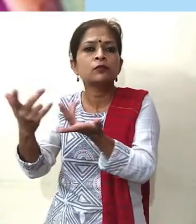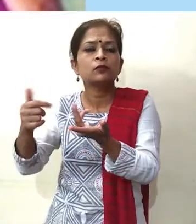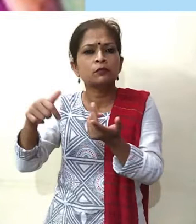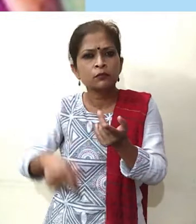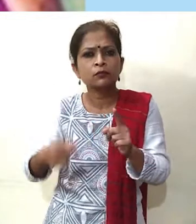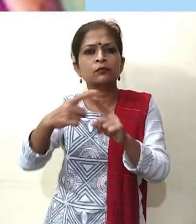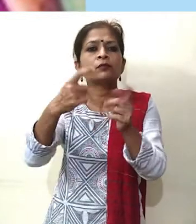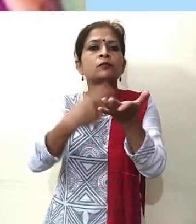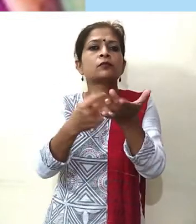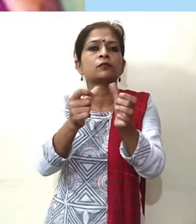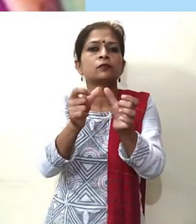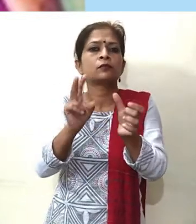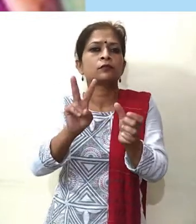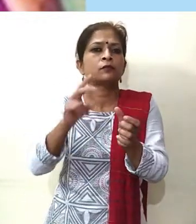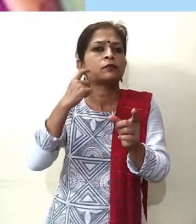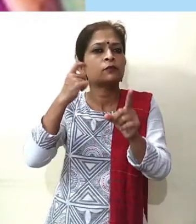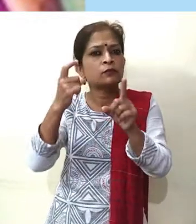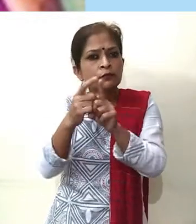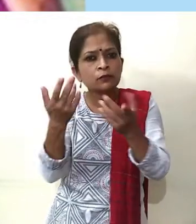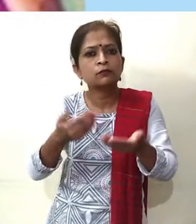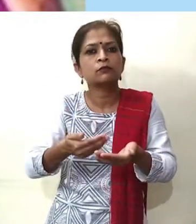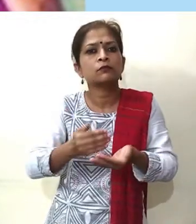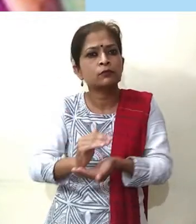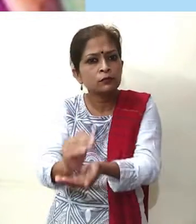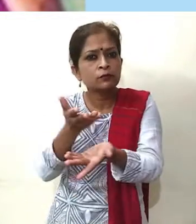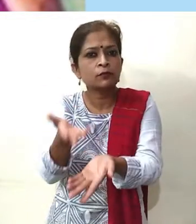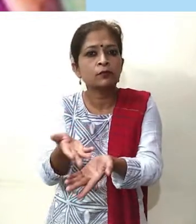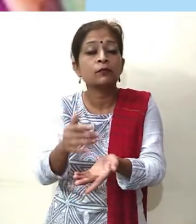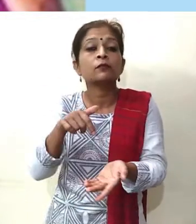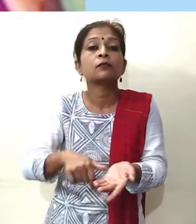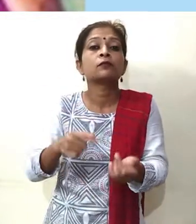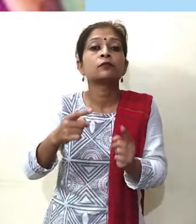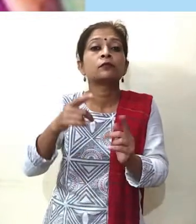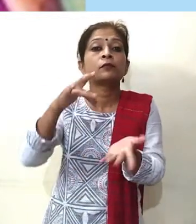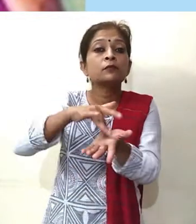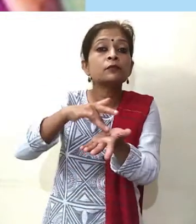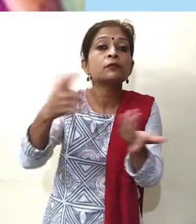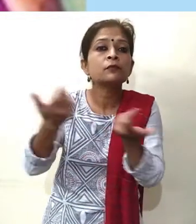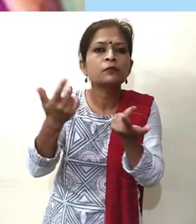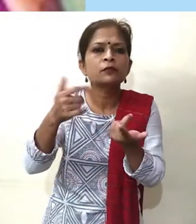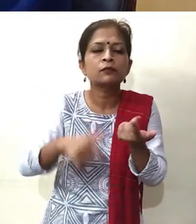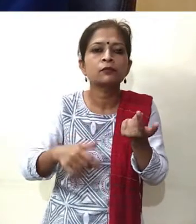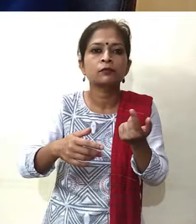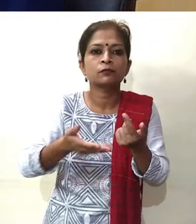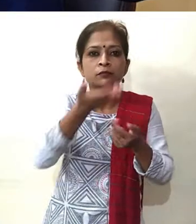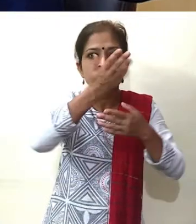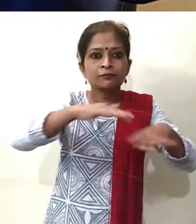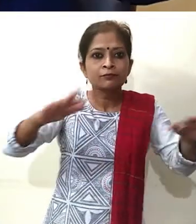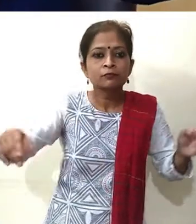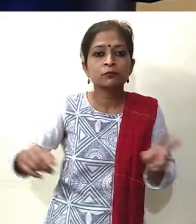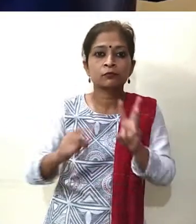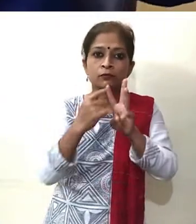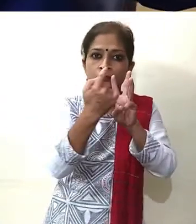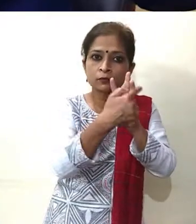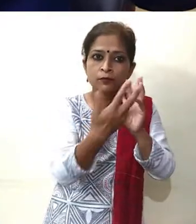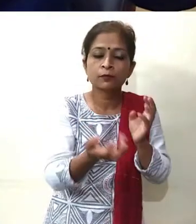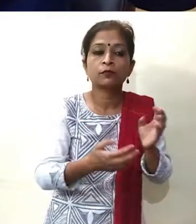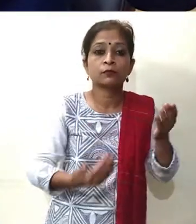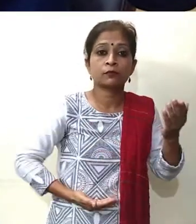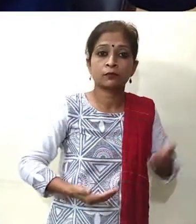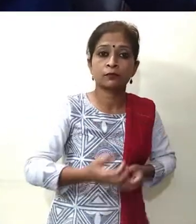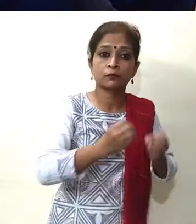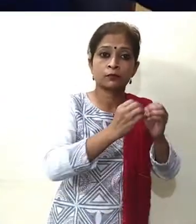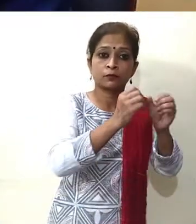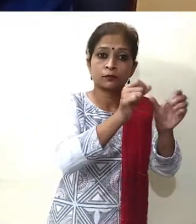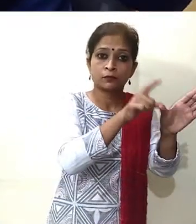एक द्रविड़ शिशु हूं। द्रविड़ यानी कि जहां तीनों सागर मिलते हैं, इस तरफ से बे ऑफ बंगाल, इस